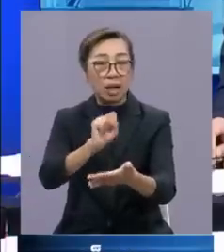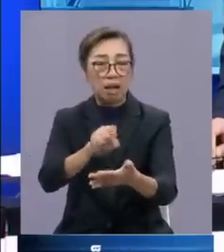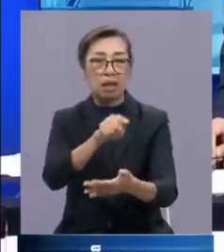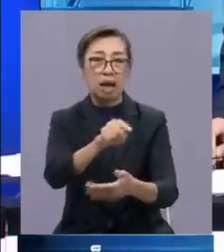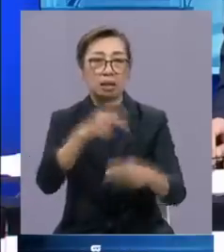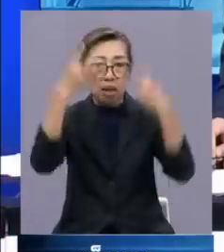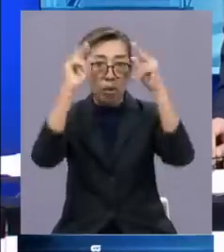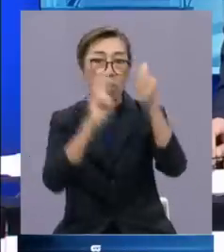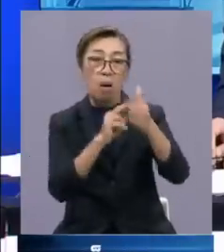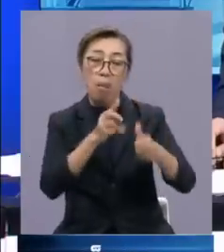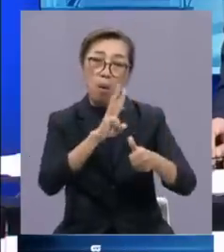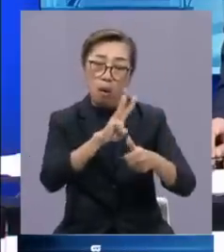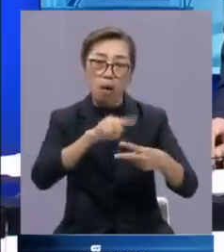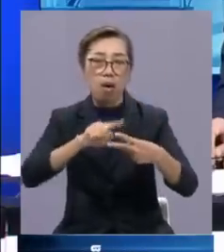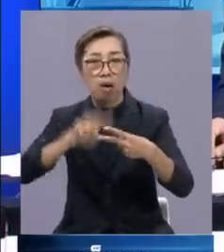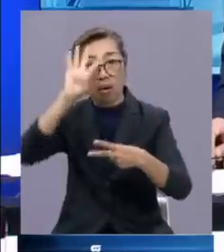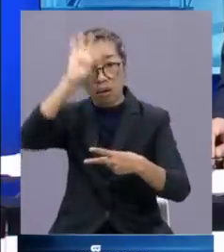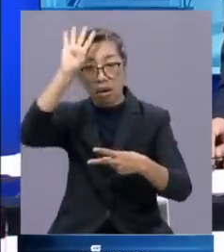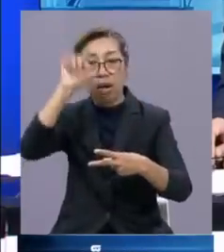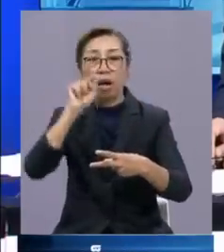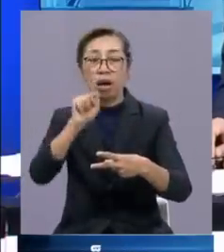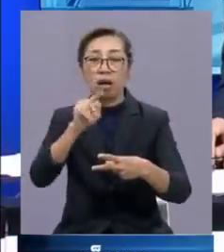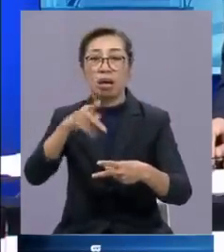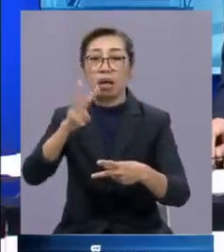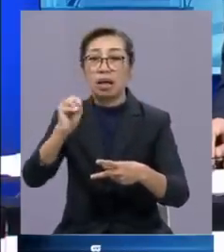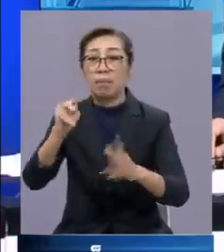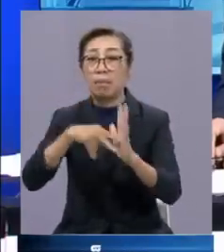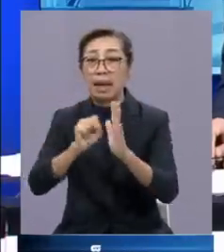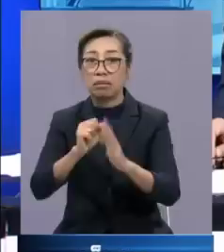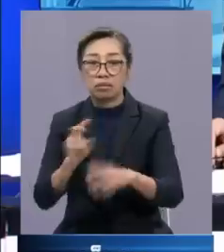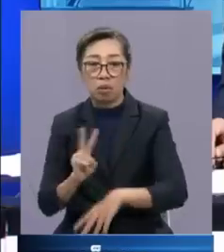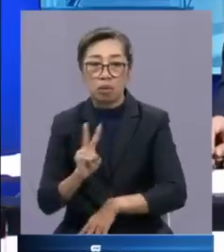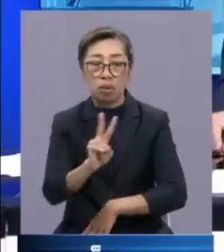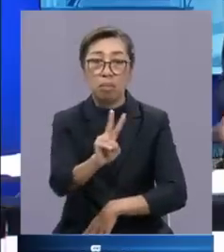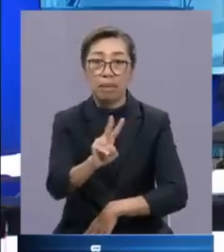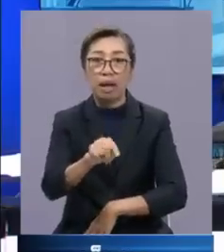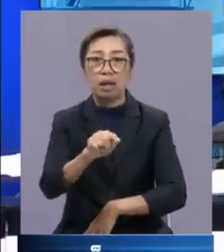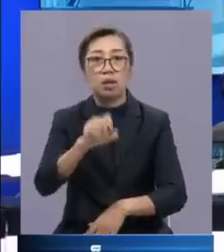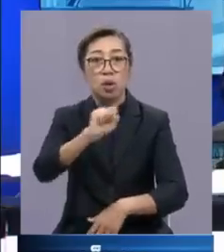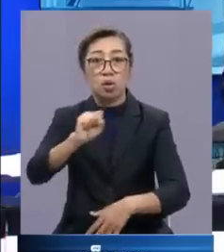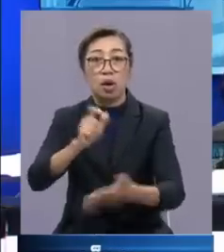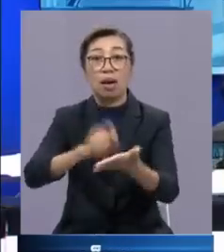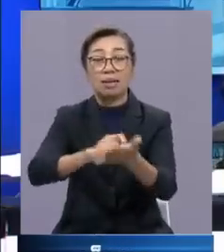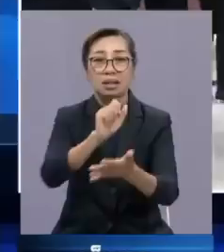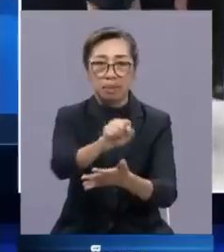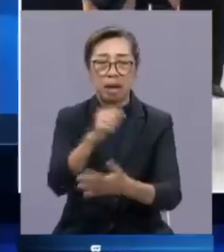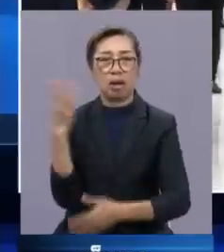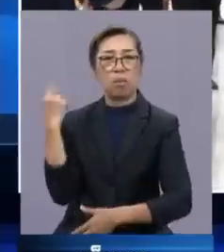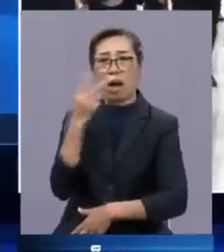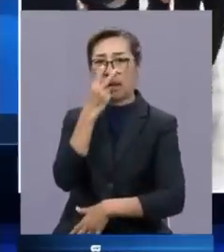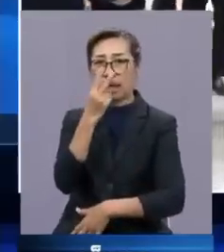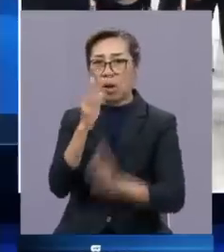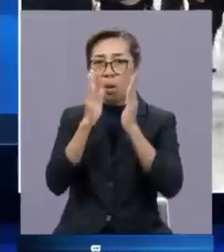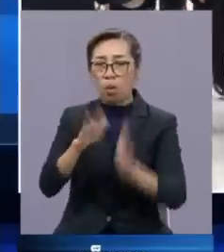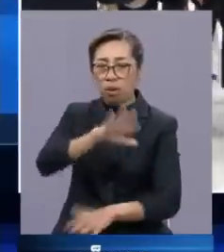ทำให้กระแสข่าวเรื่องของการพลิกขั้วเนี่ยกลับมากันอีกแล้วนะครับก็เลยจับตากันเมื่อวานนี้ดูกันหน่อยนะครับก็เป็นภาพที่หลาย